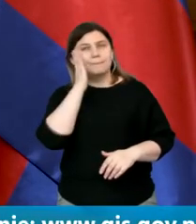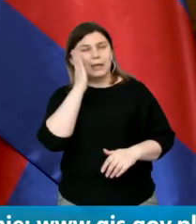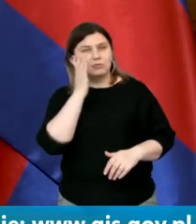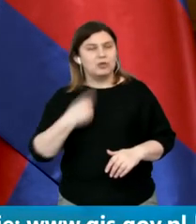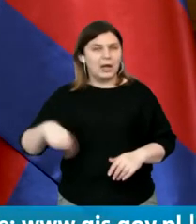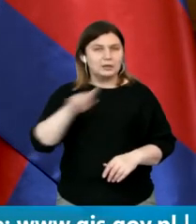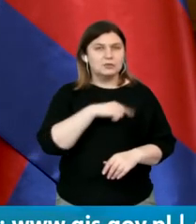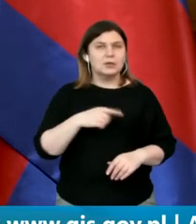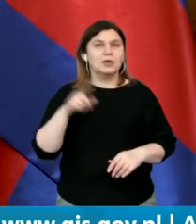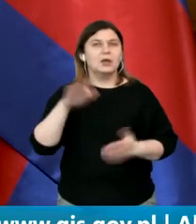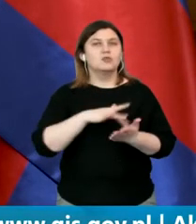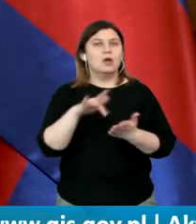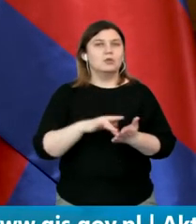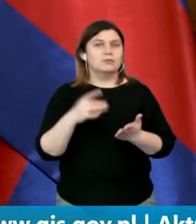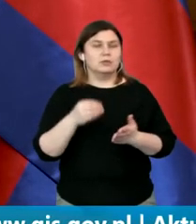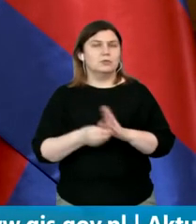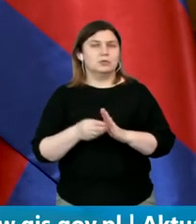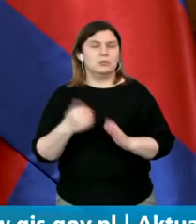ten koszt środowiskowy nie był zbyt wysoki.